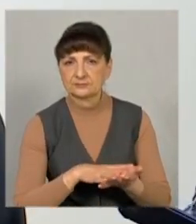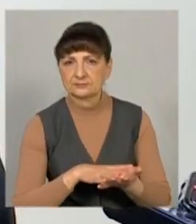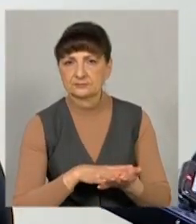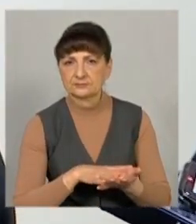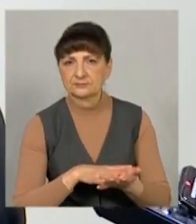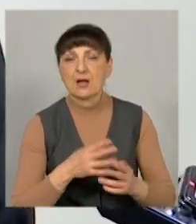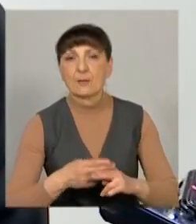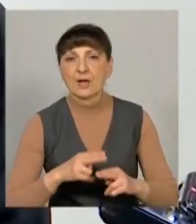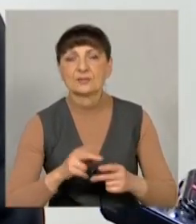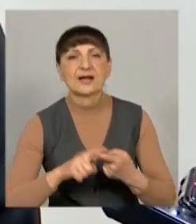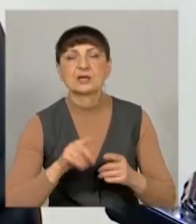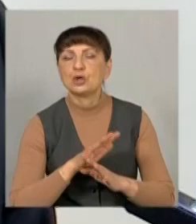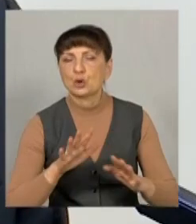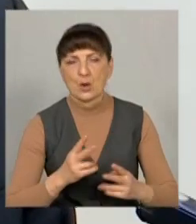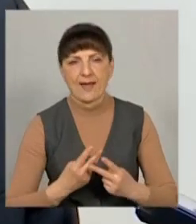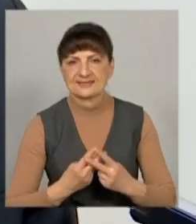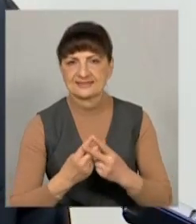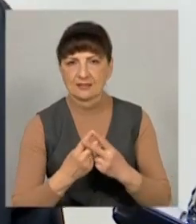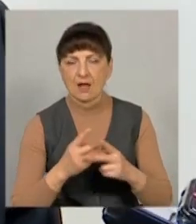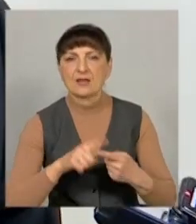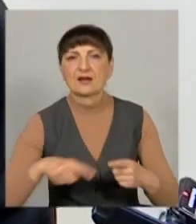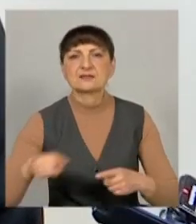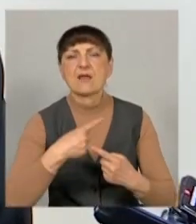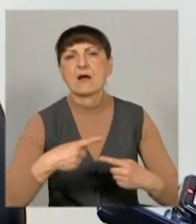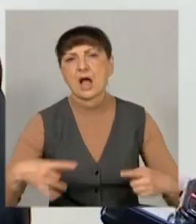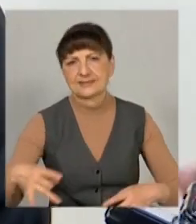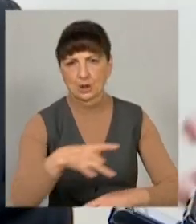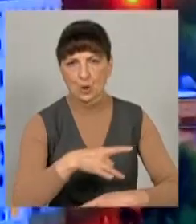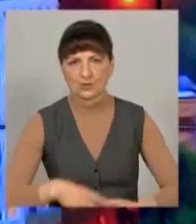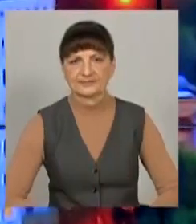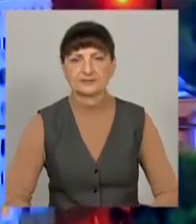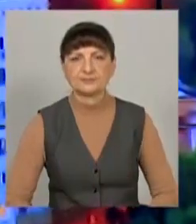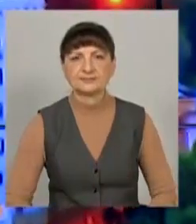подняты. Поэтому это касается не только Астаны, это касается разных других тоже регионов.